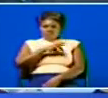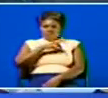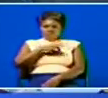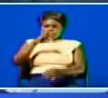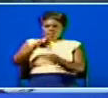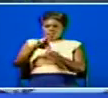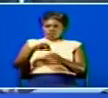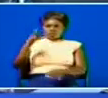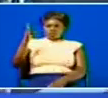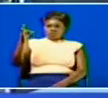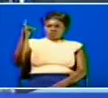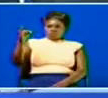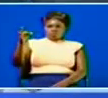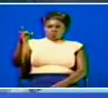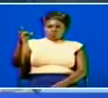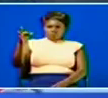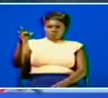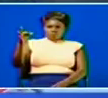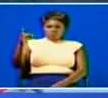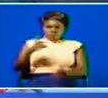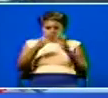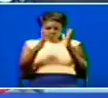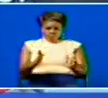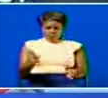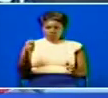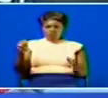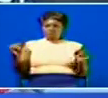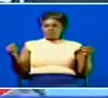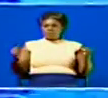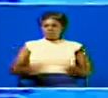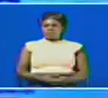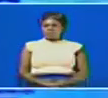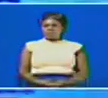usoni. George Maringa, KTN News.